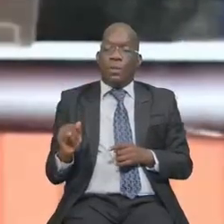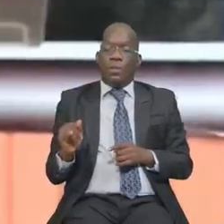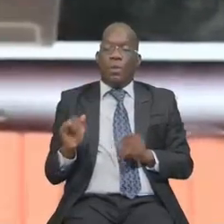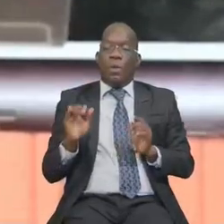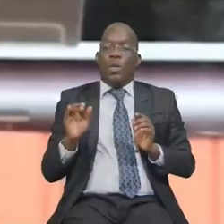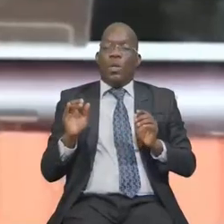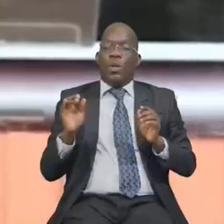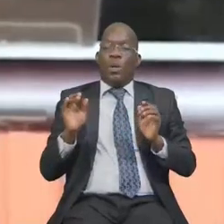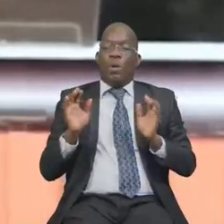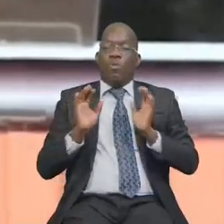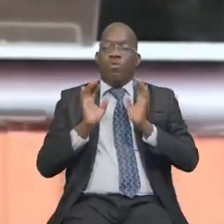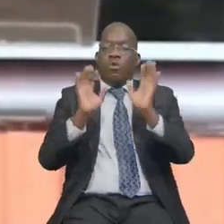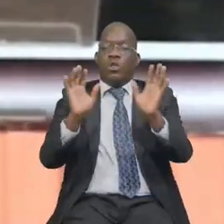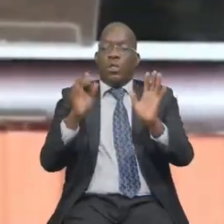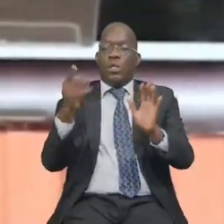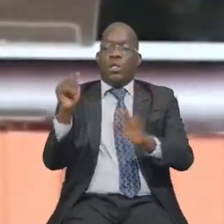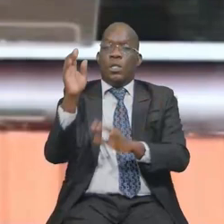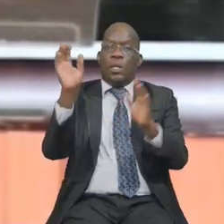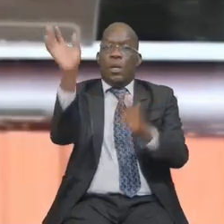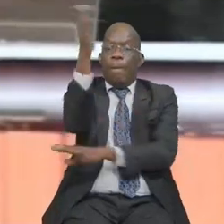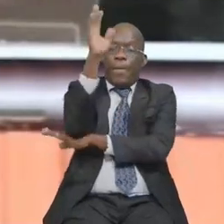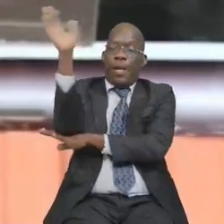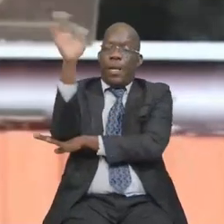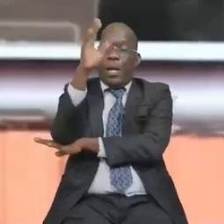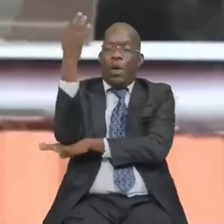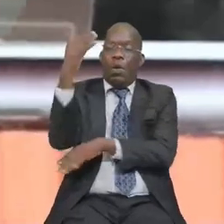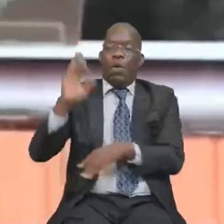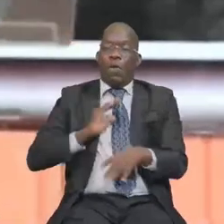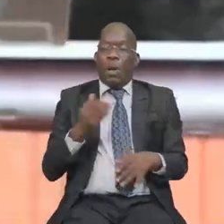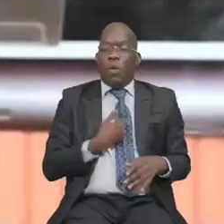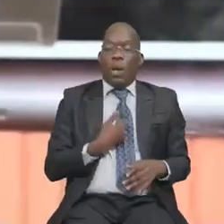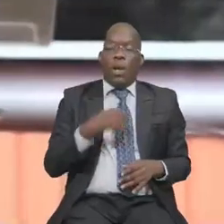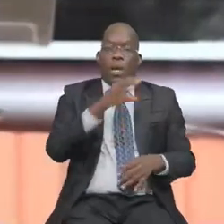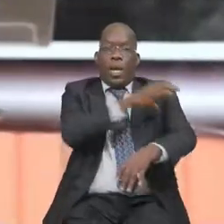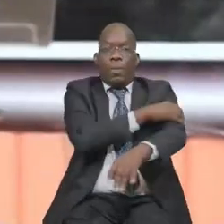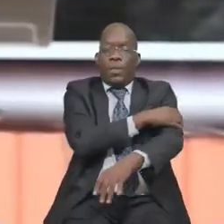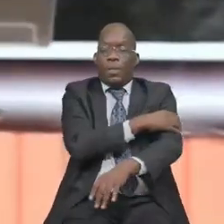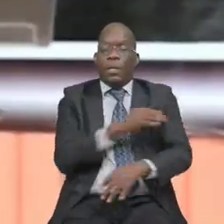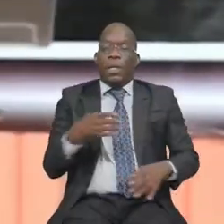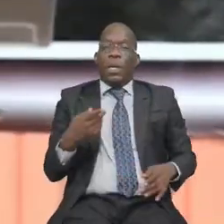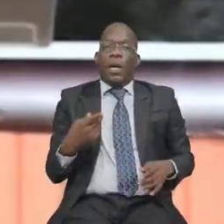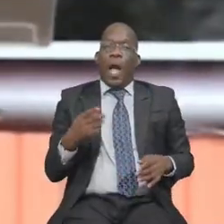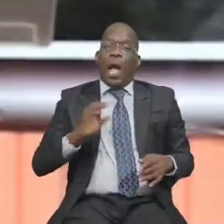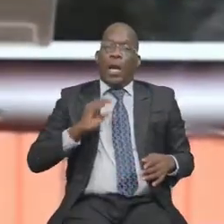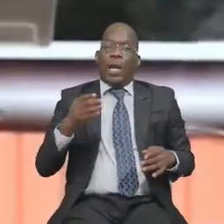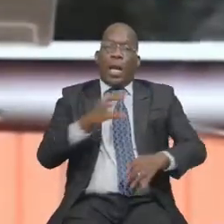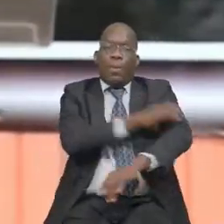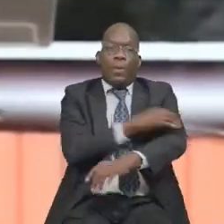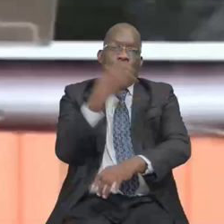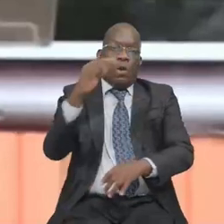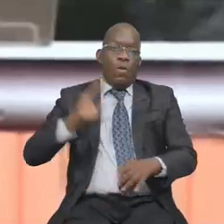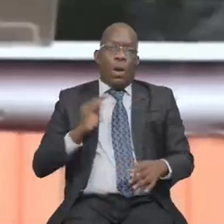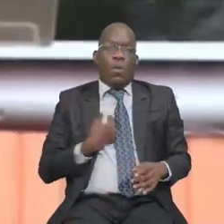pour élever la bannière de notre capitaine. Notre capitaine, c'est le capitaine de notre salut. Il est